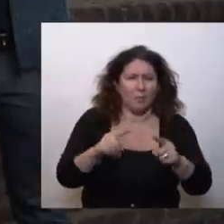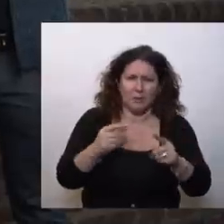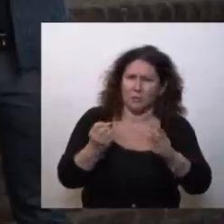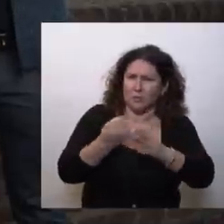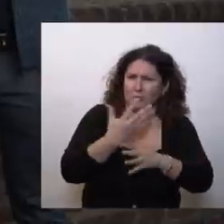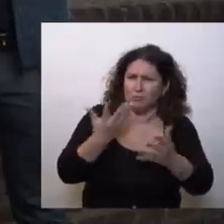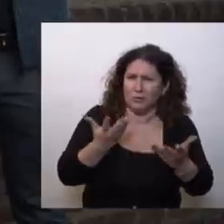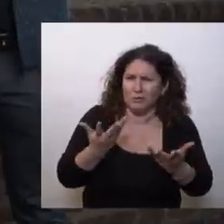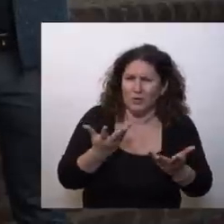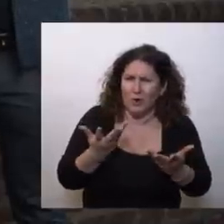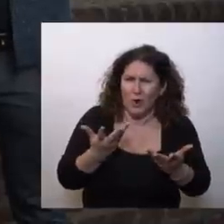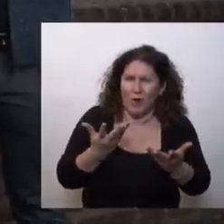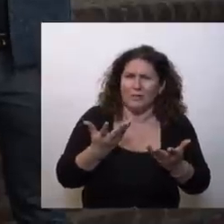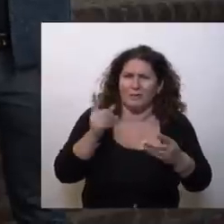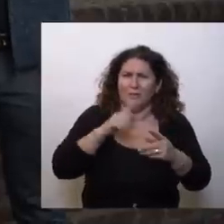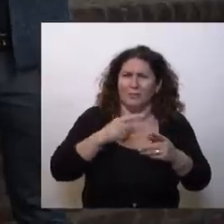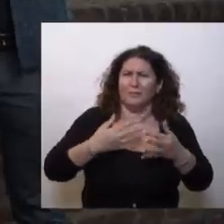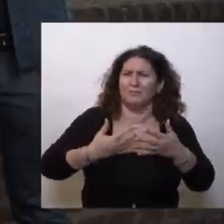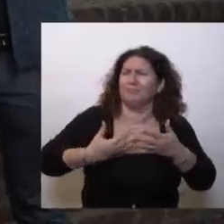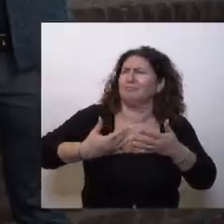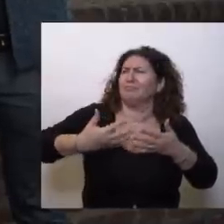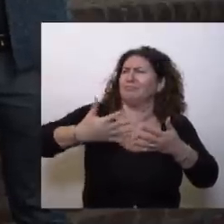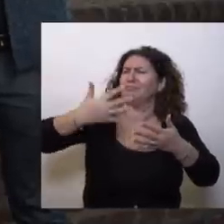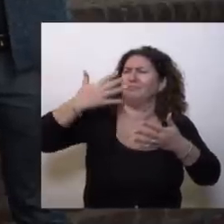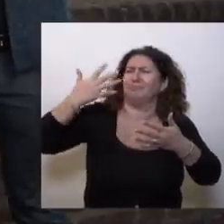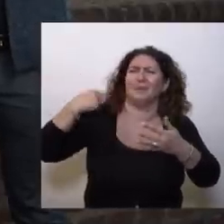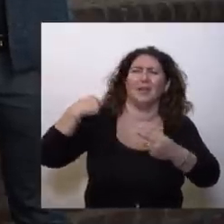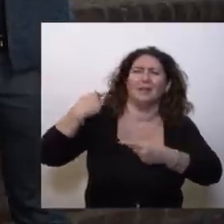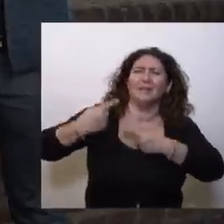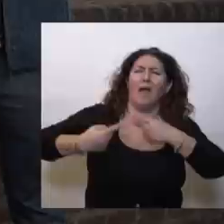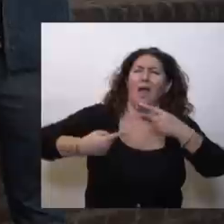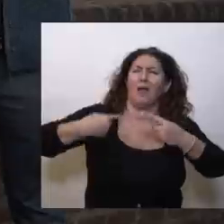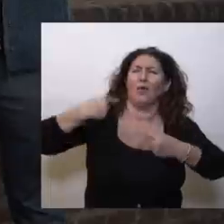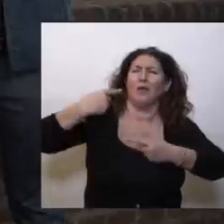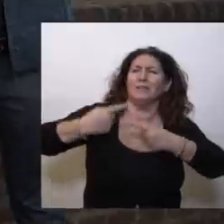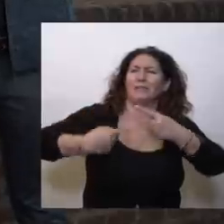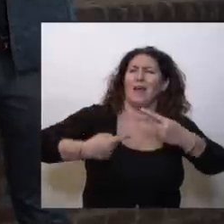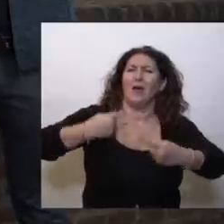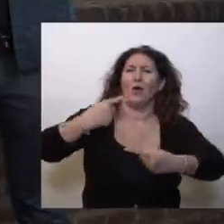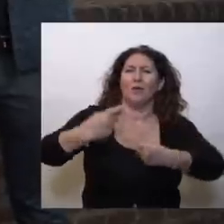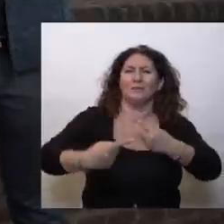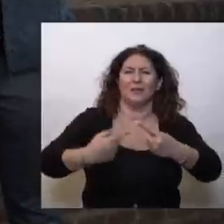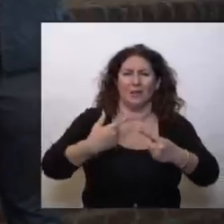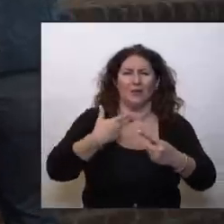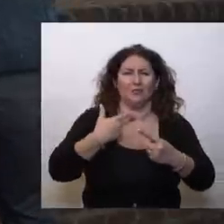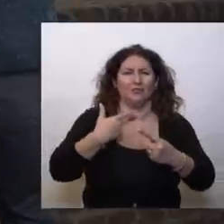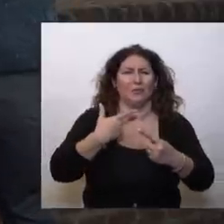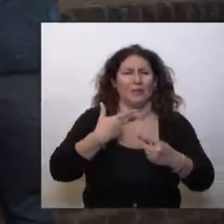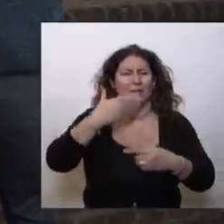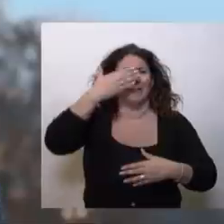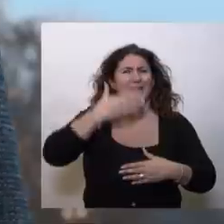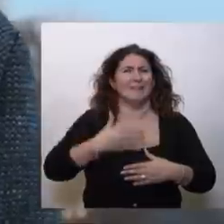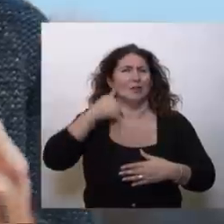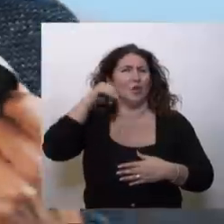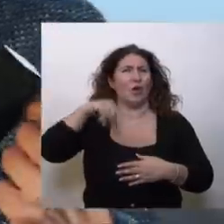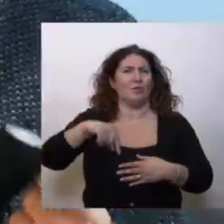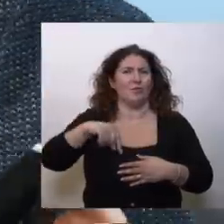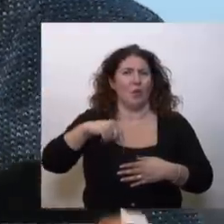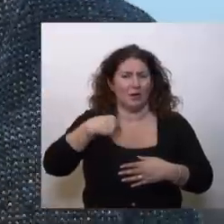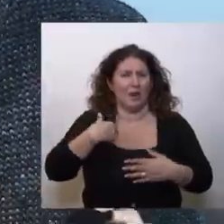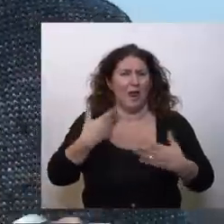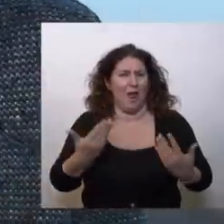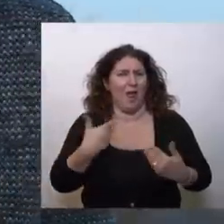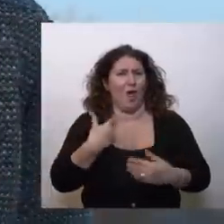anche a secoli che hanno accompagnato la presenza della Sindone qui a Torino, ci rivolgiamo e